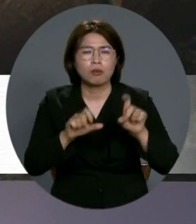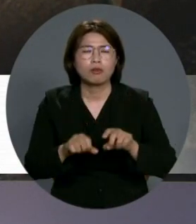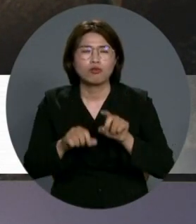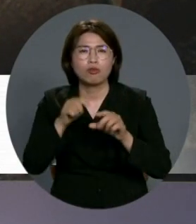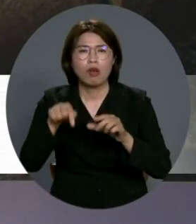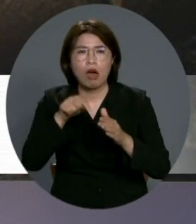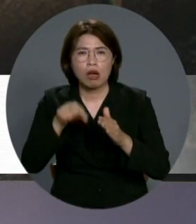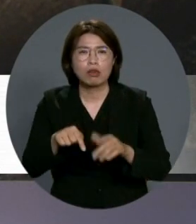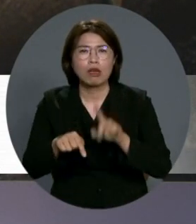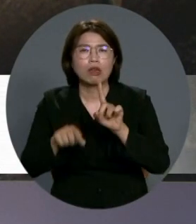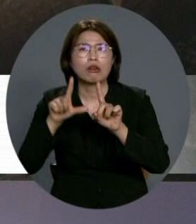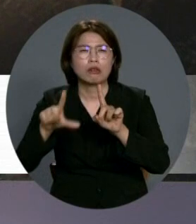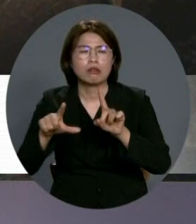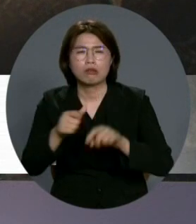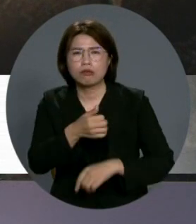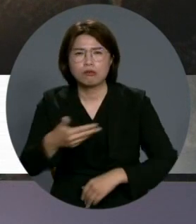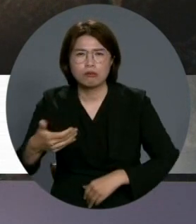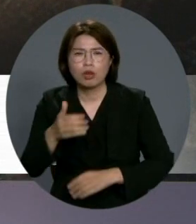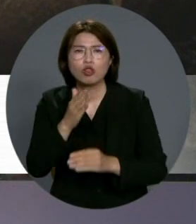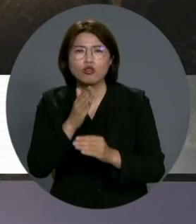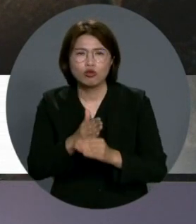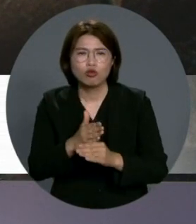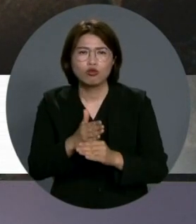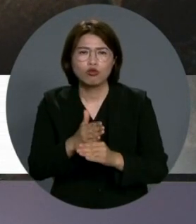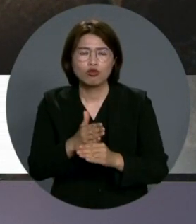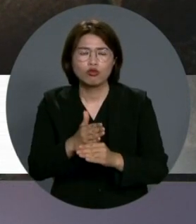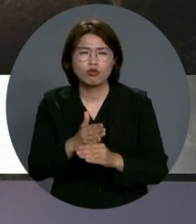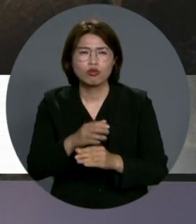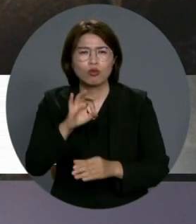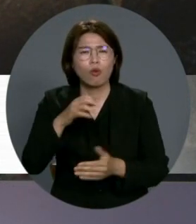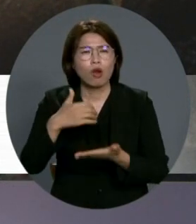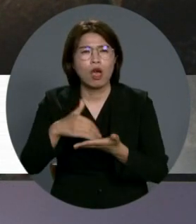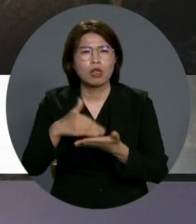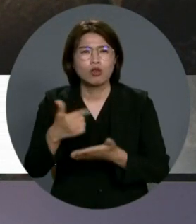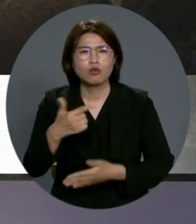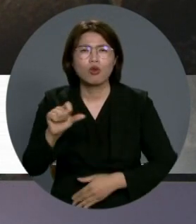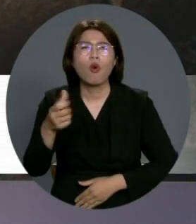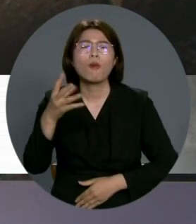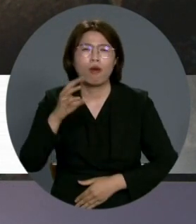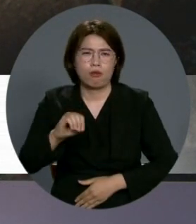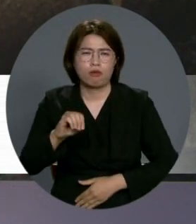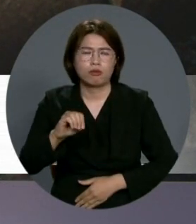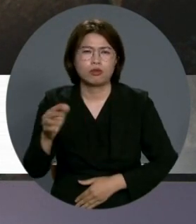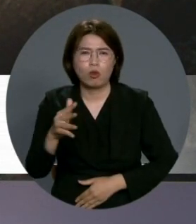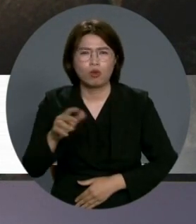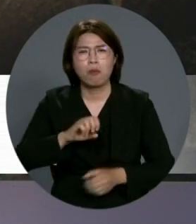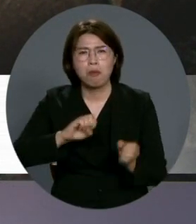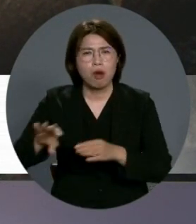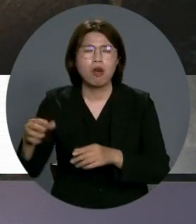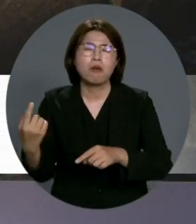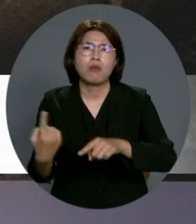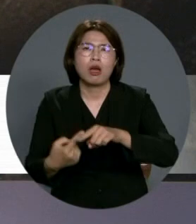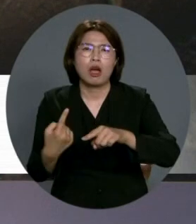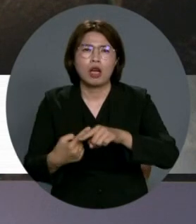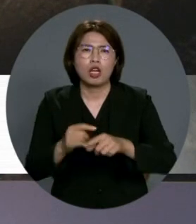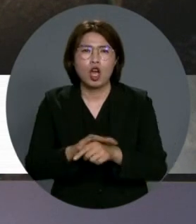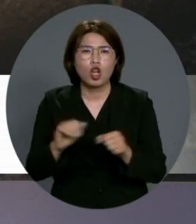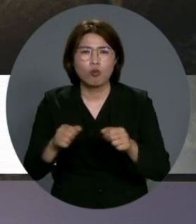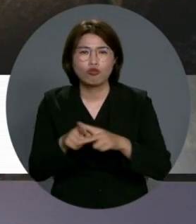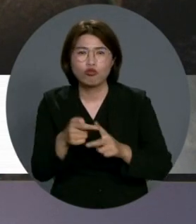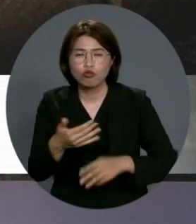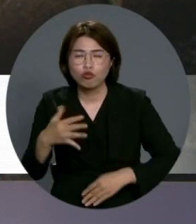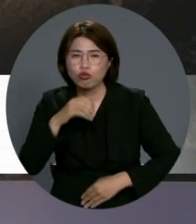한 해 평균 6,500억원의 수선물이 쓰지도 못한 채 버려지고 있는 건데요 경북은 누수유리